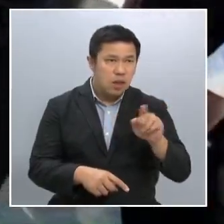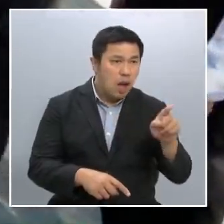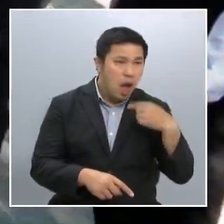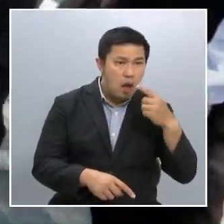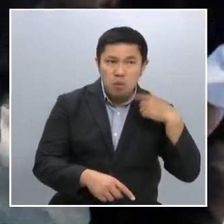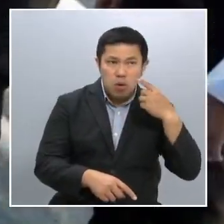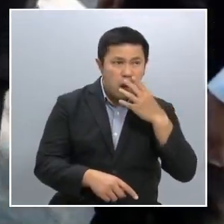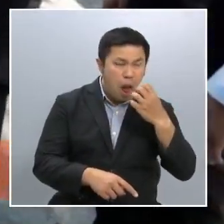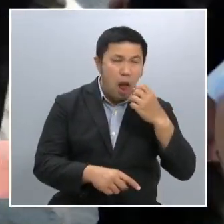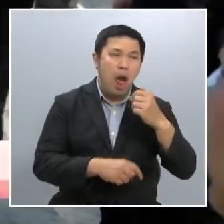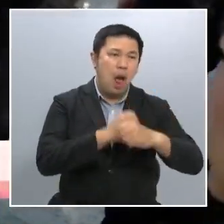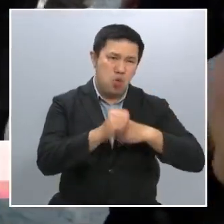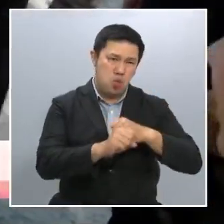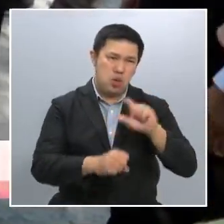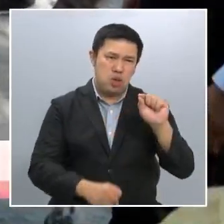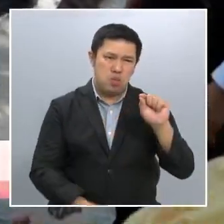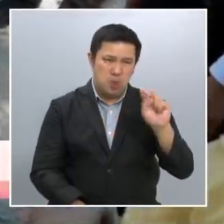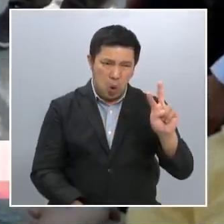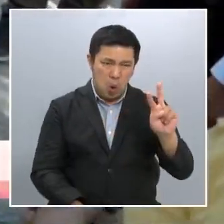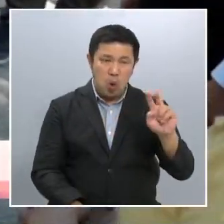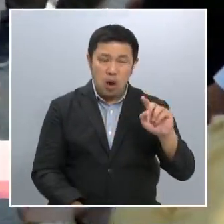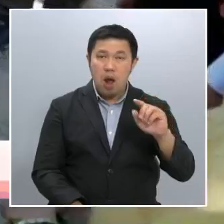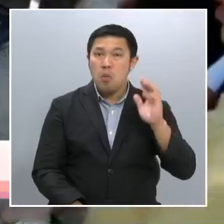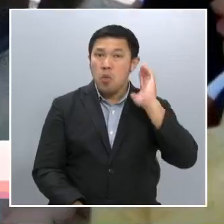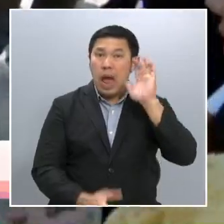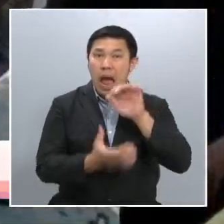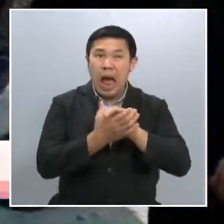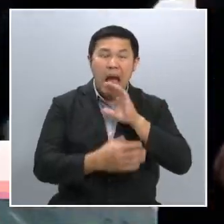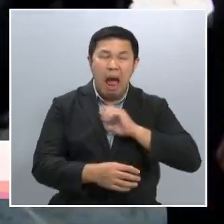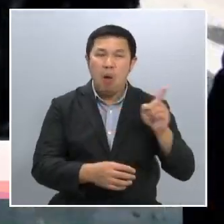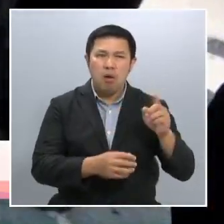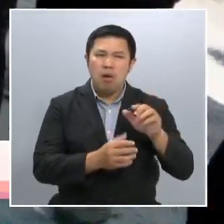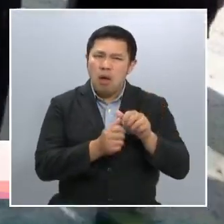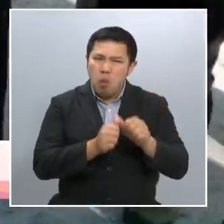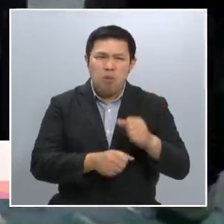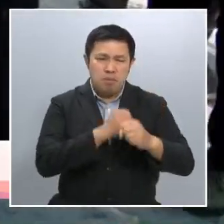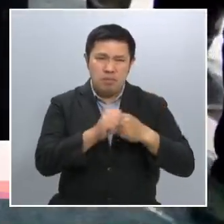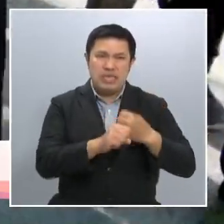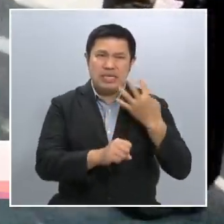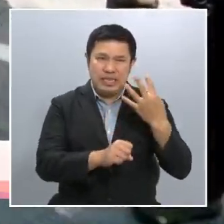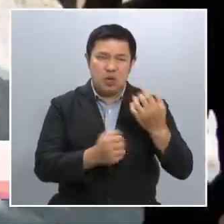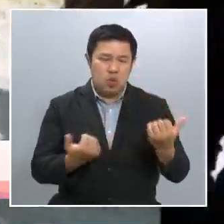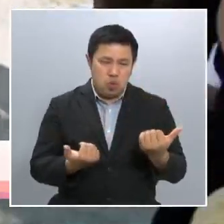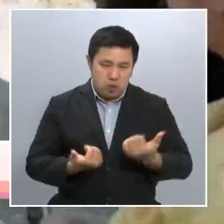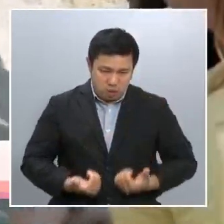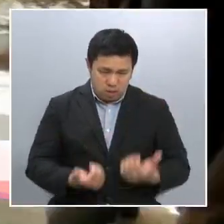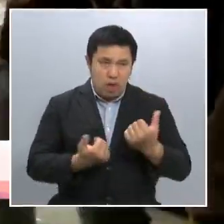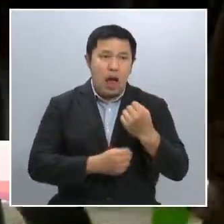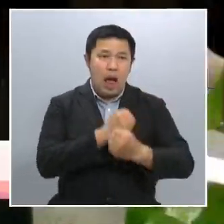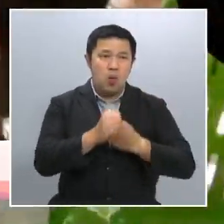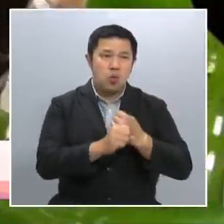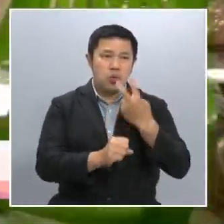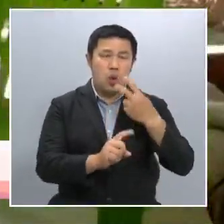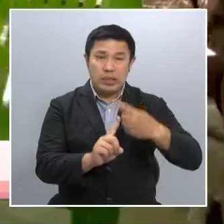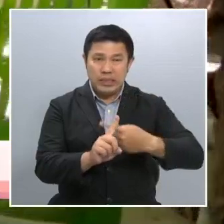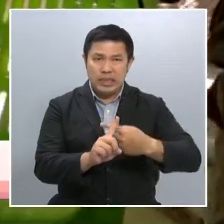งวัย22ปีนะคะเธอบอกว่าคบกับอดีตสามีมานานกว่า4ปีมีลูก1คนอายุ2ขวบ3เดือนที่ผ่านมา